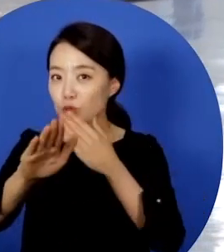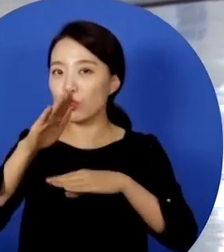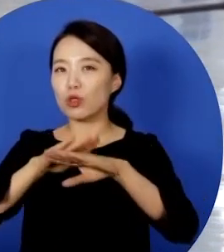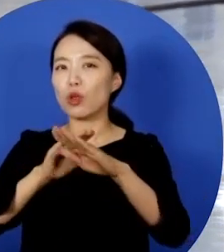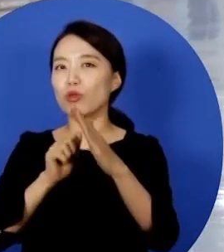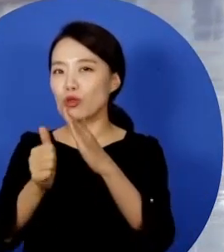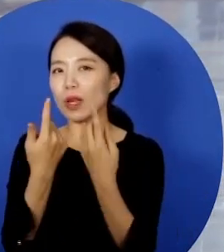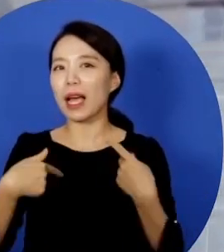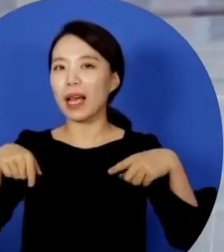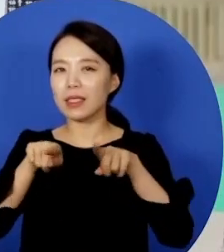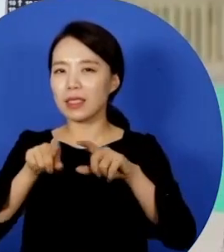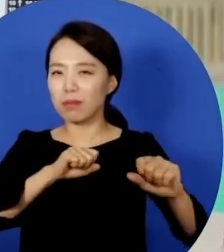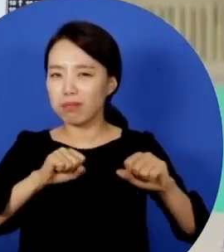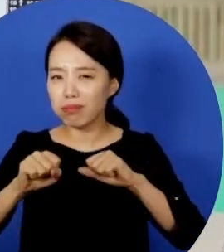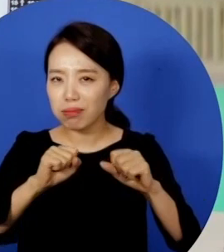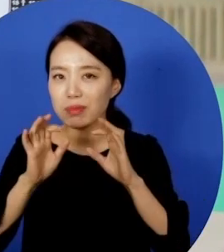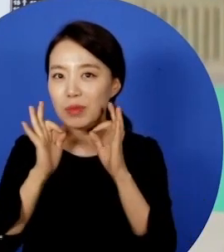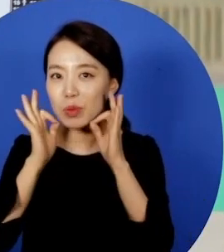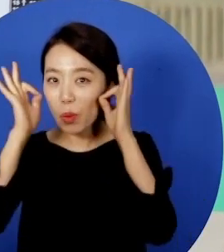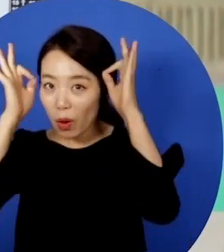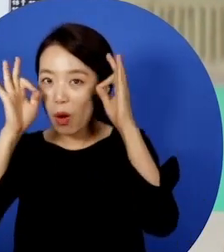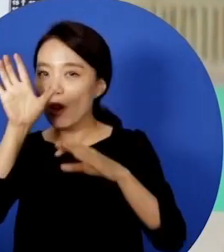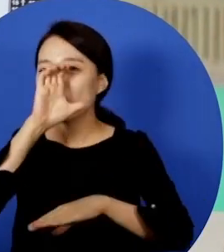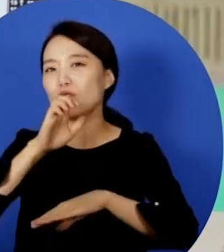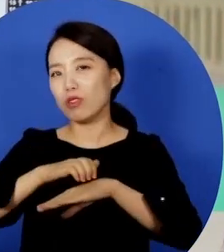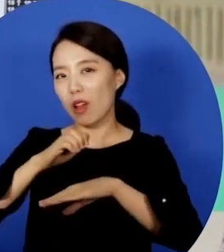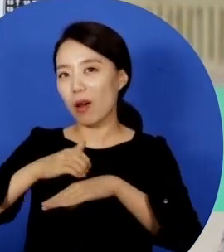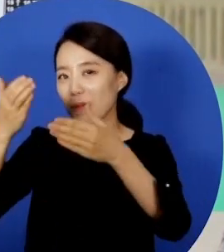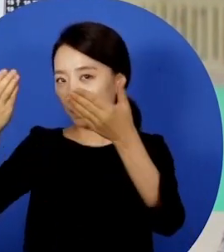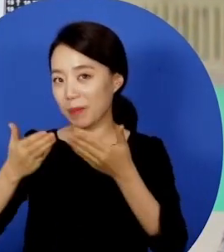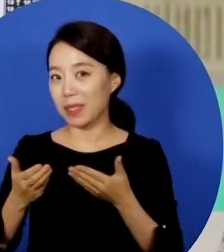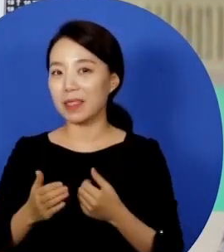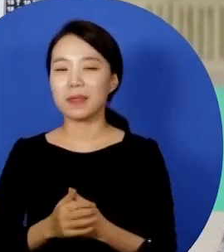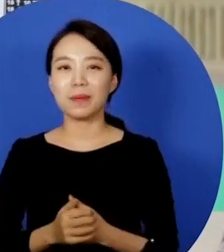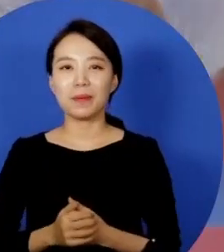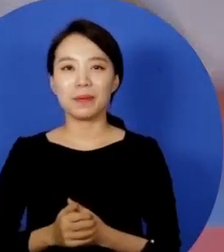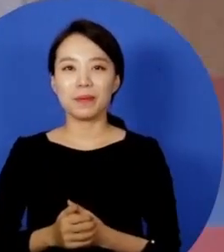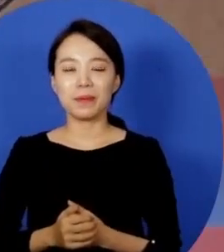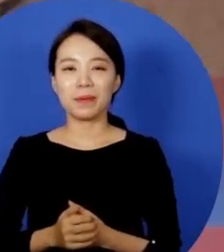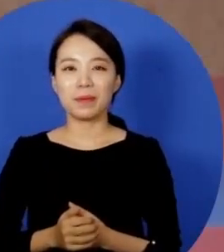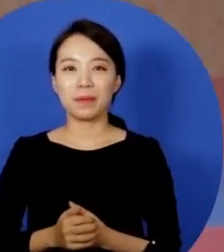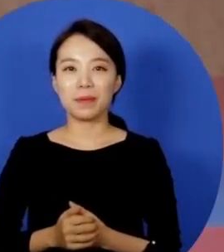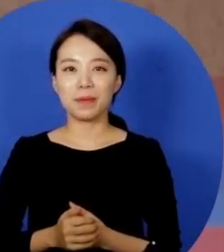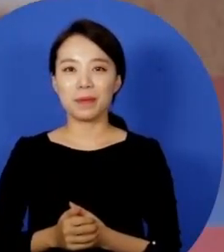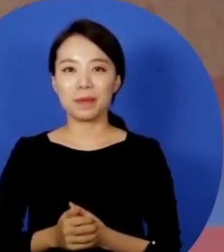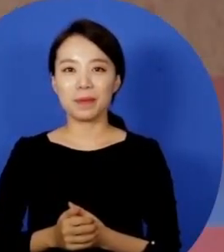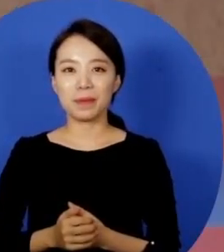오늘도 선수들과 함께 구슬땀을 흘리며 또 새로운 역사를 준비하고 있습니다.